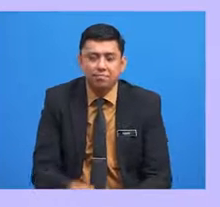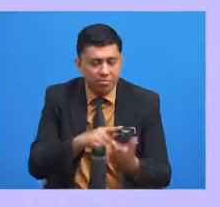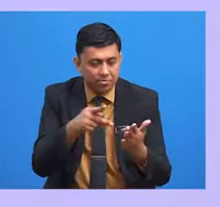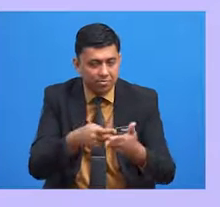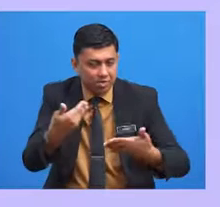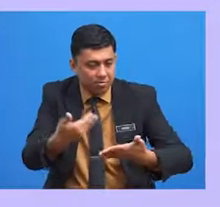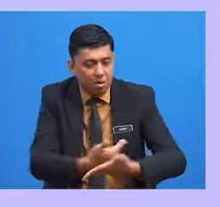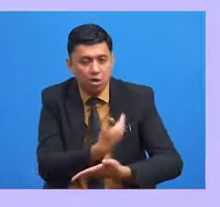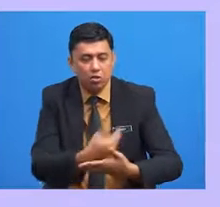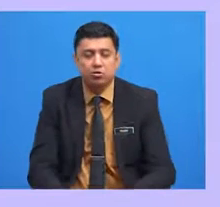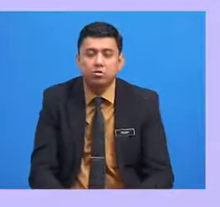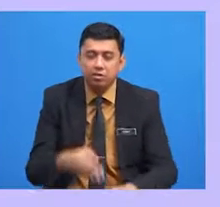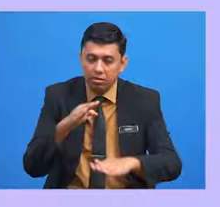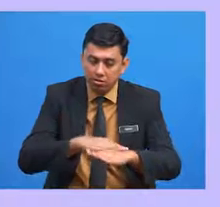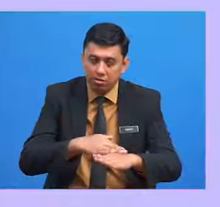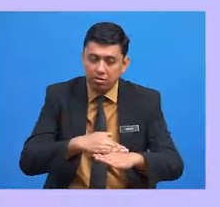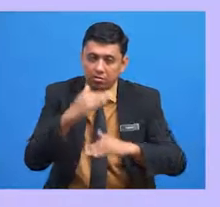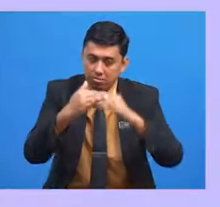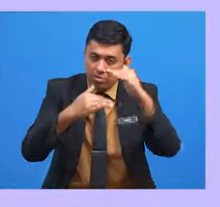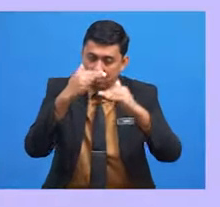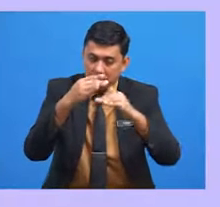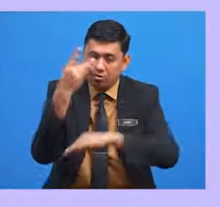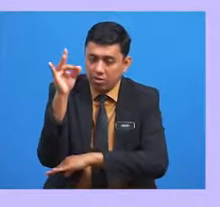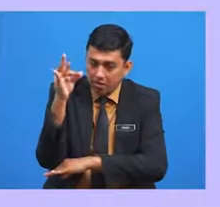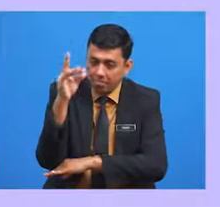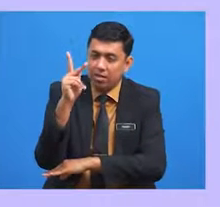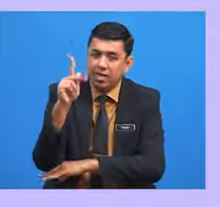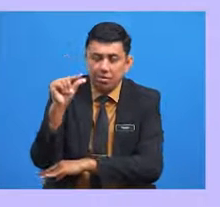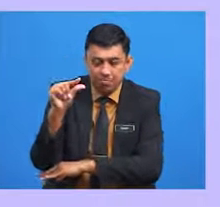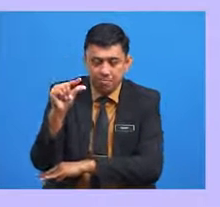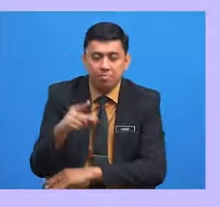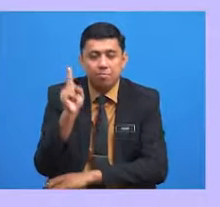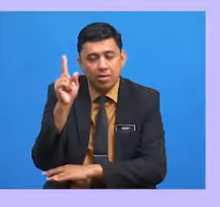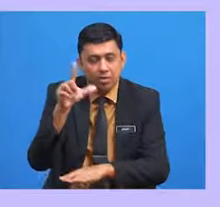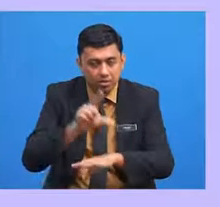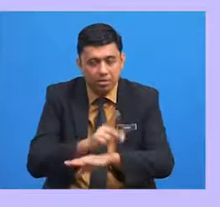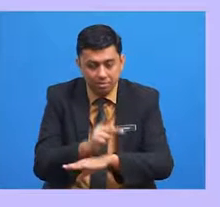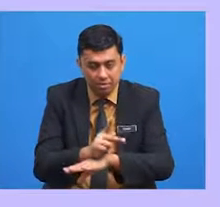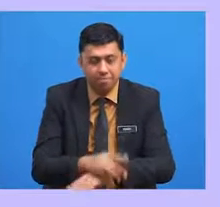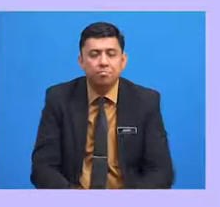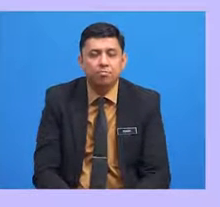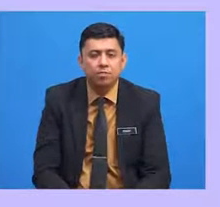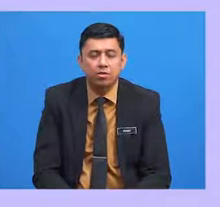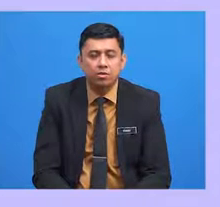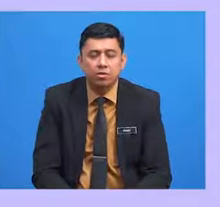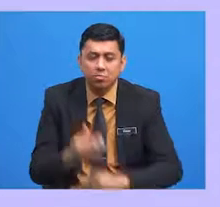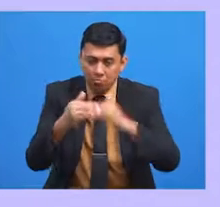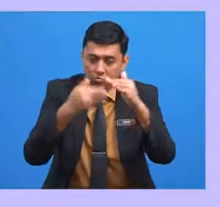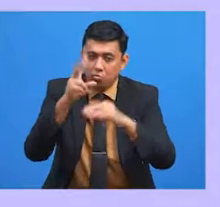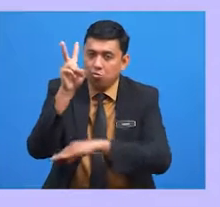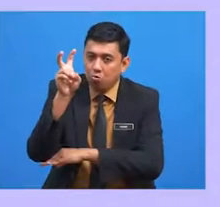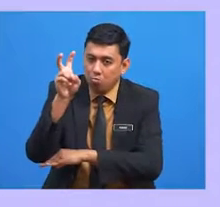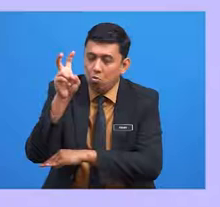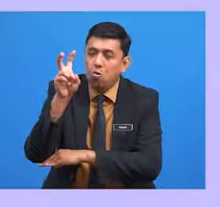Kuantiti baharu pada tingkat unit 18 kilogram, manakala kuantiti asal pada tingkat unit